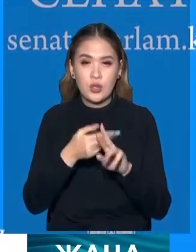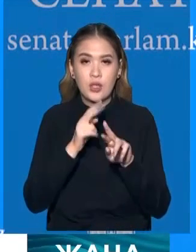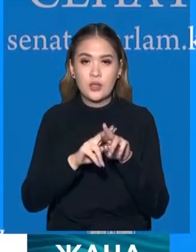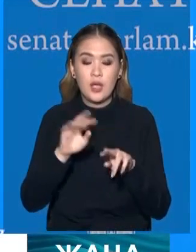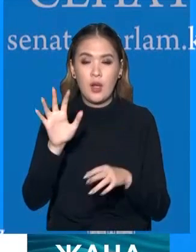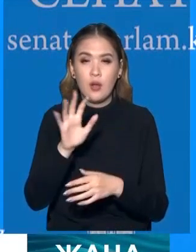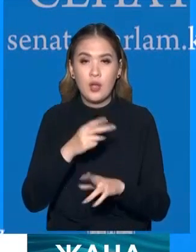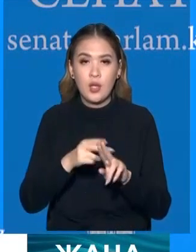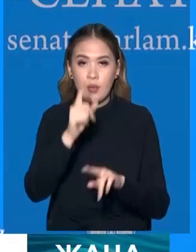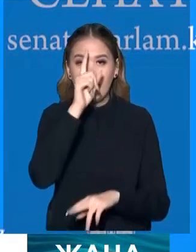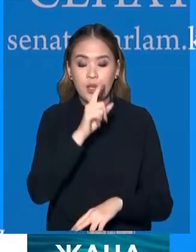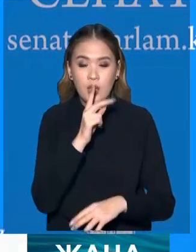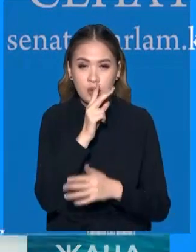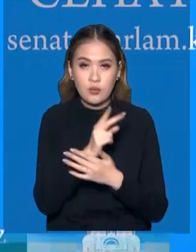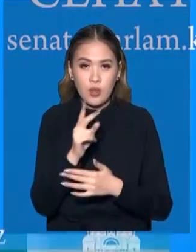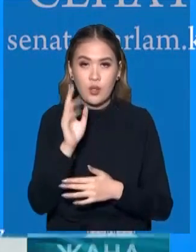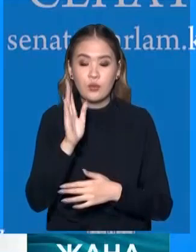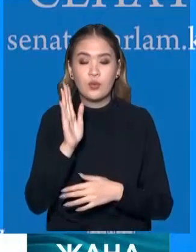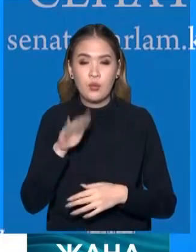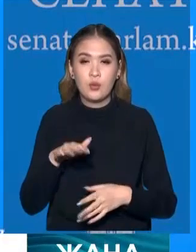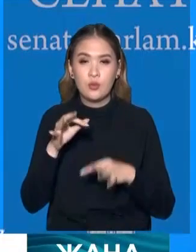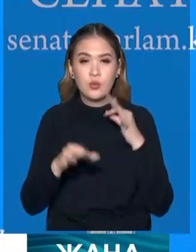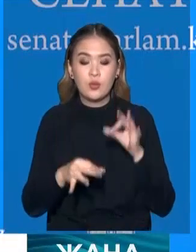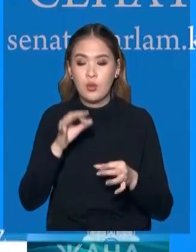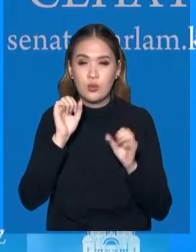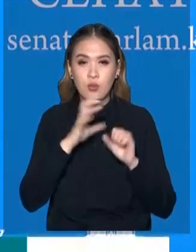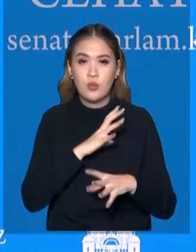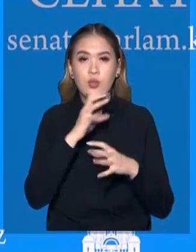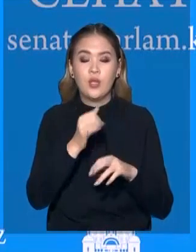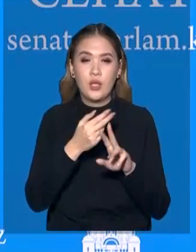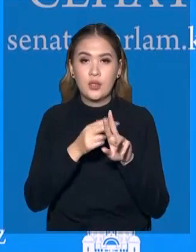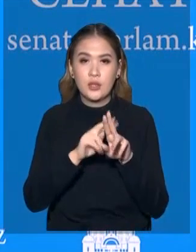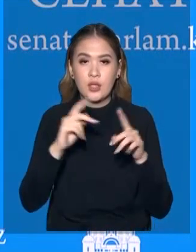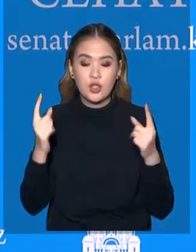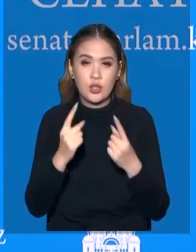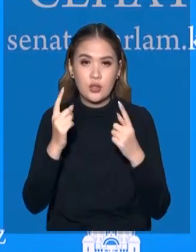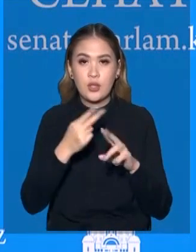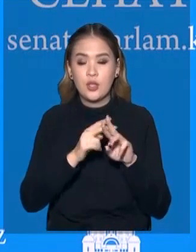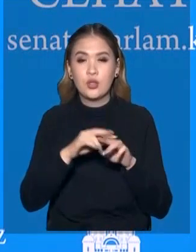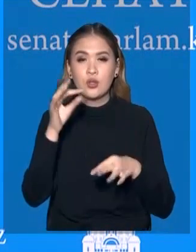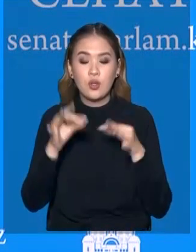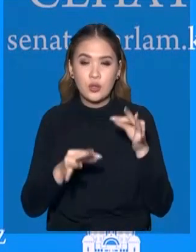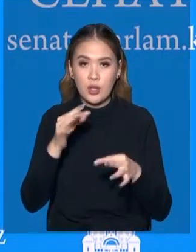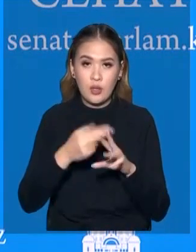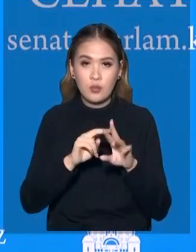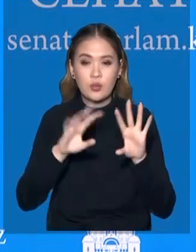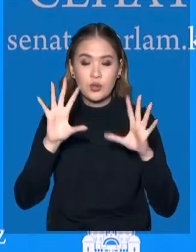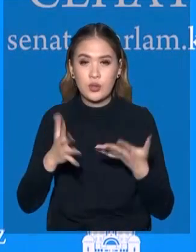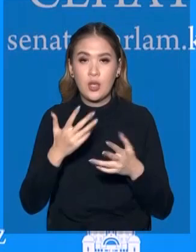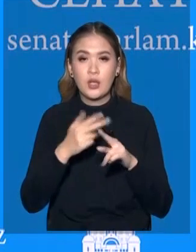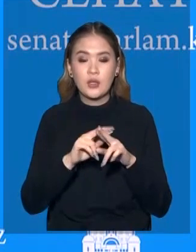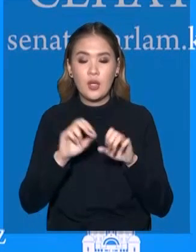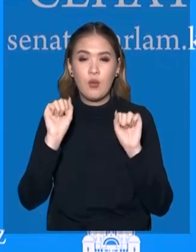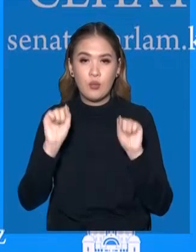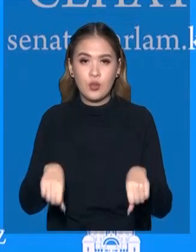оны бір ай мерзімде қарауы мүмкін. Содан кейін сот шешім шығарады. Егер адам орташа және жеңіл істер бойынша сотталған болса, ол жазадан босатылады.